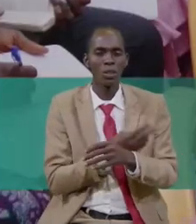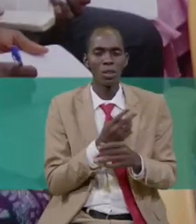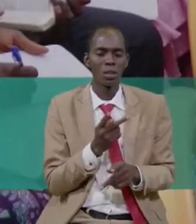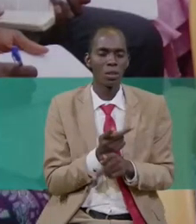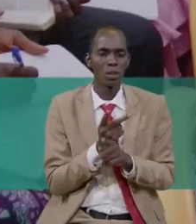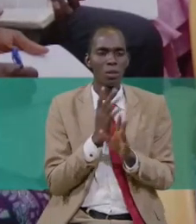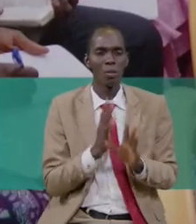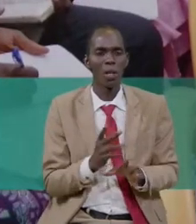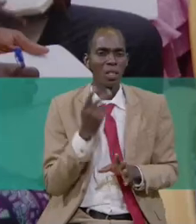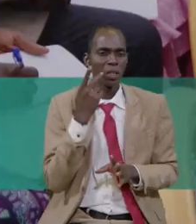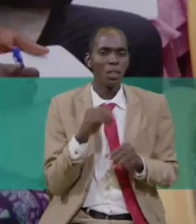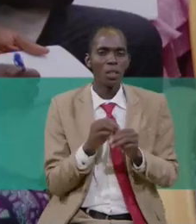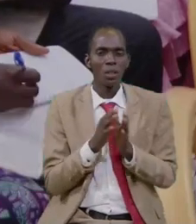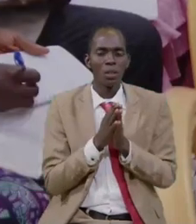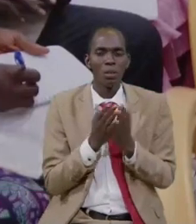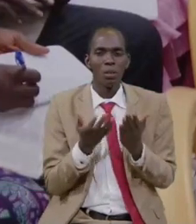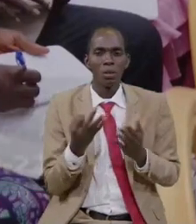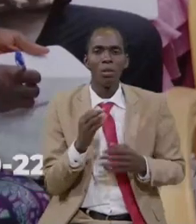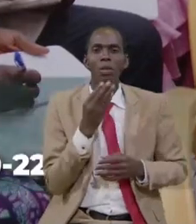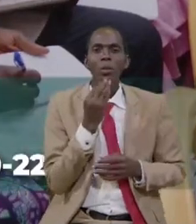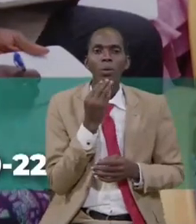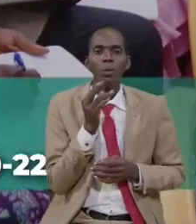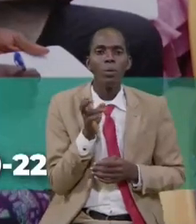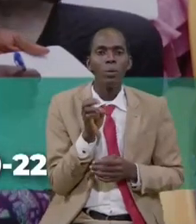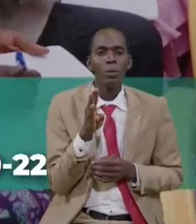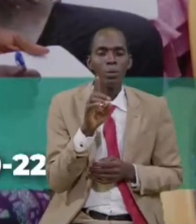En Hébreux chapitre 1, verset 3,